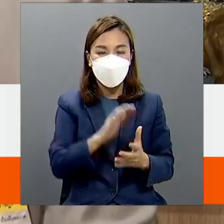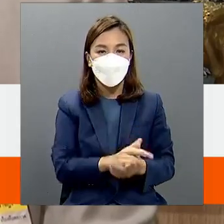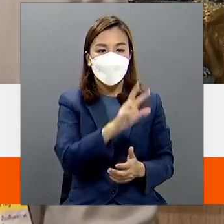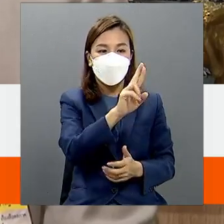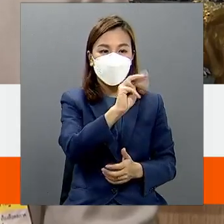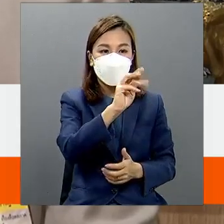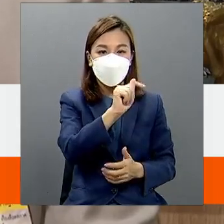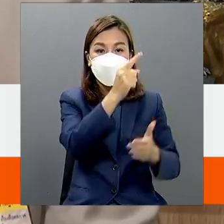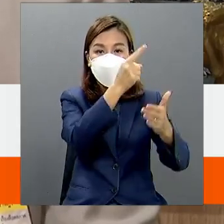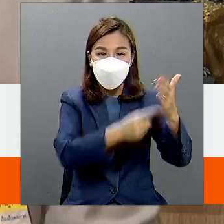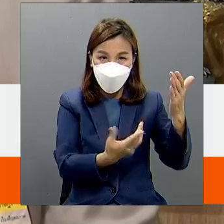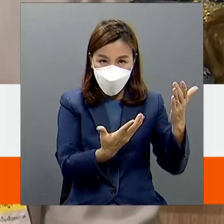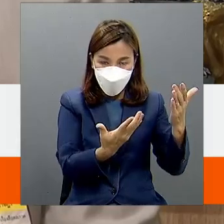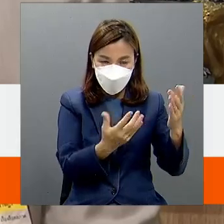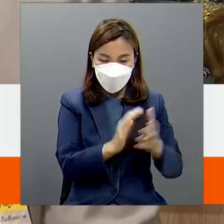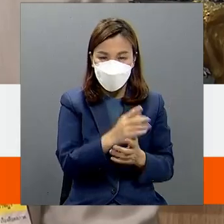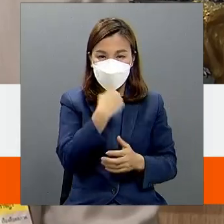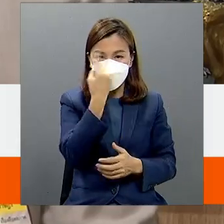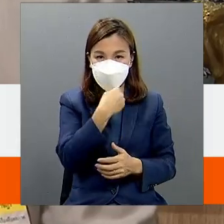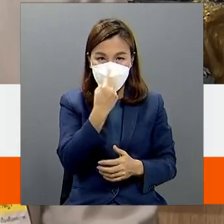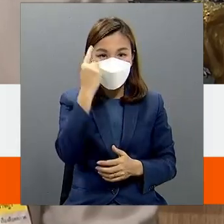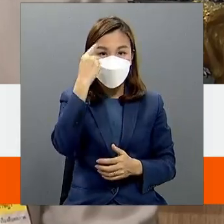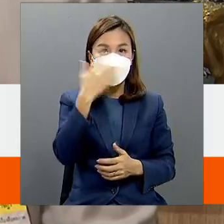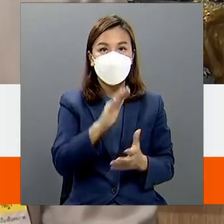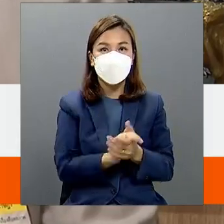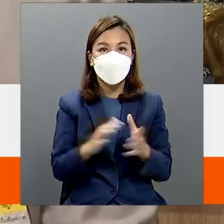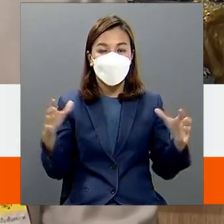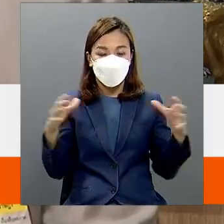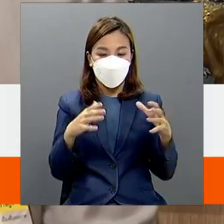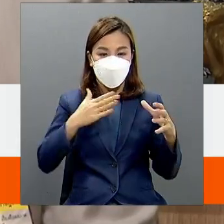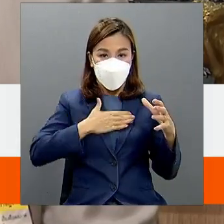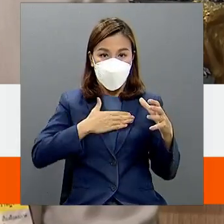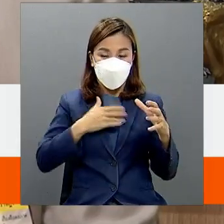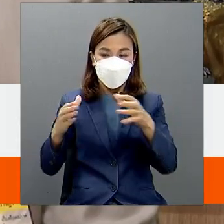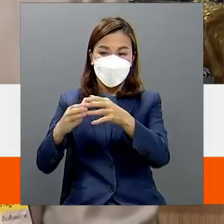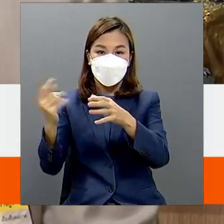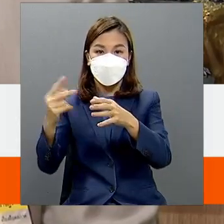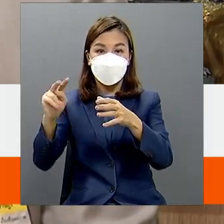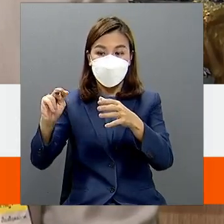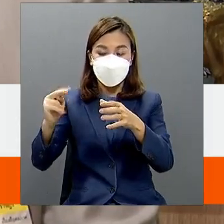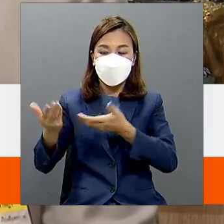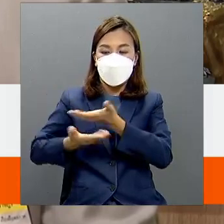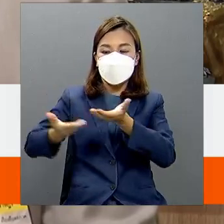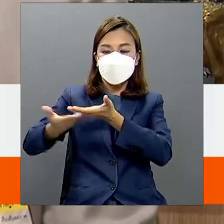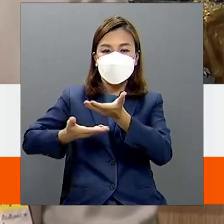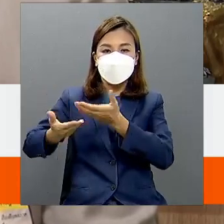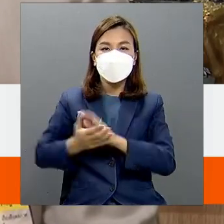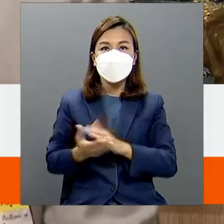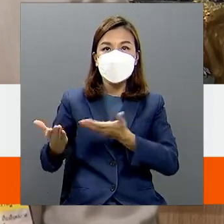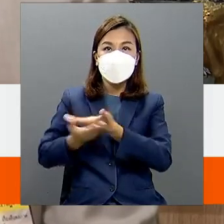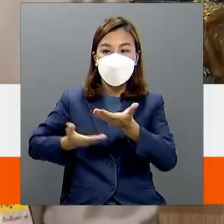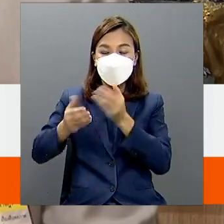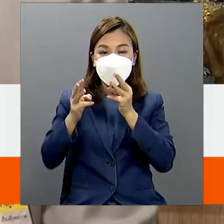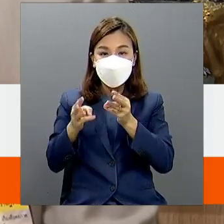ครับแล้วก็ในกลุ่มของผมกับกลุ่มของผู้กองธรรมนัสก็คงจะมาหารือว่าทิศทางเราจะเป็นยังไง